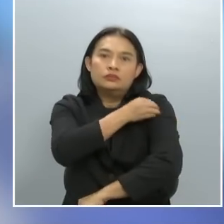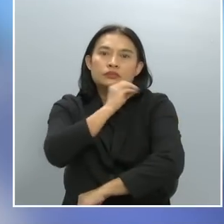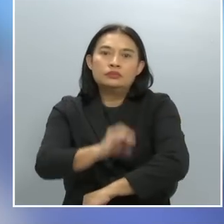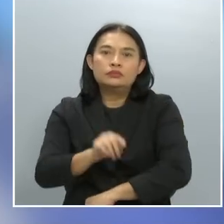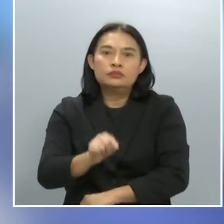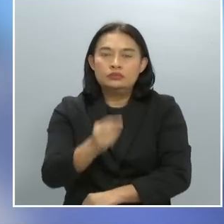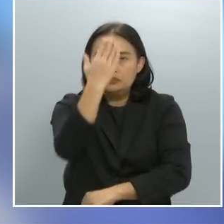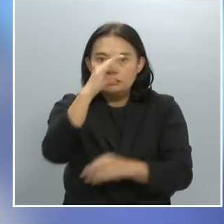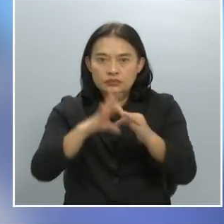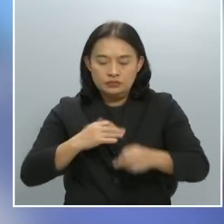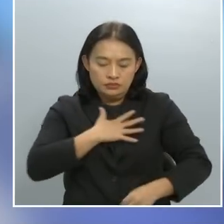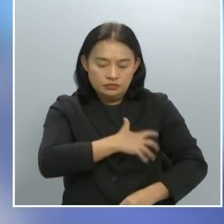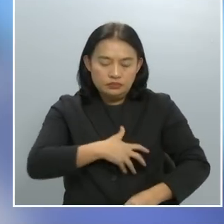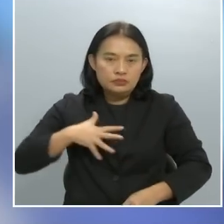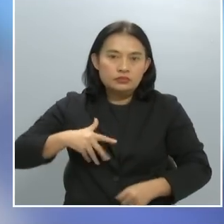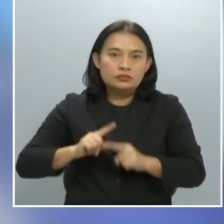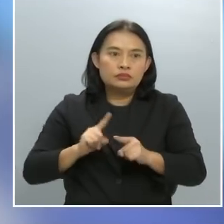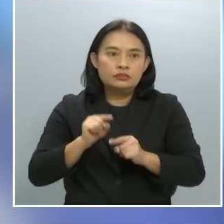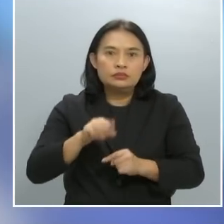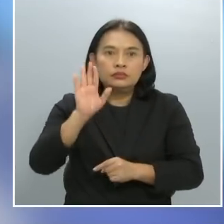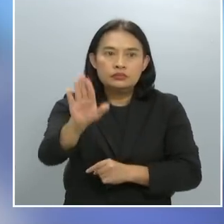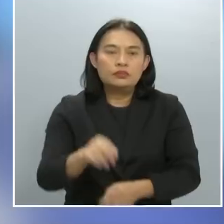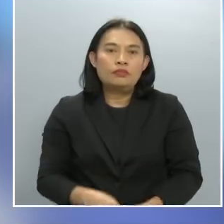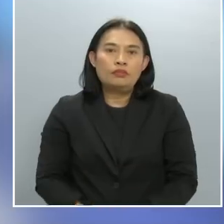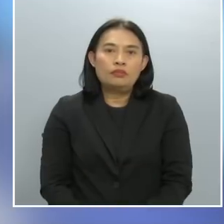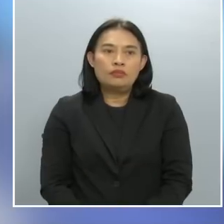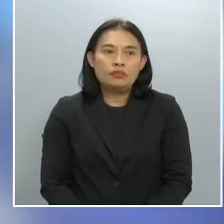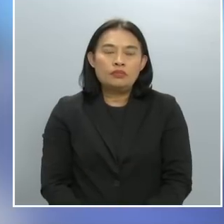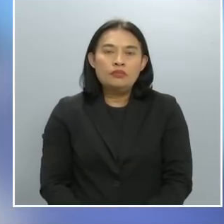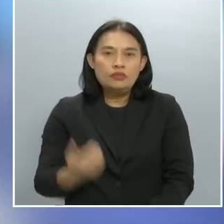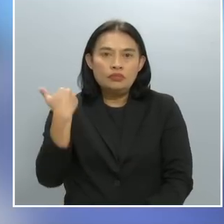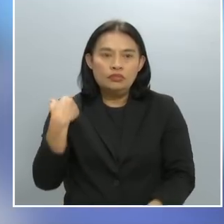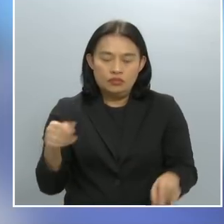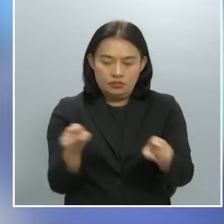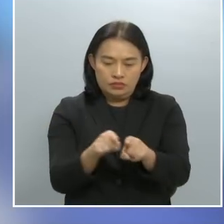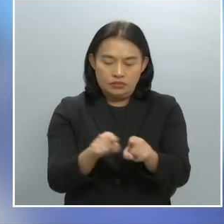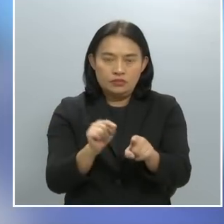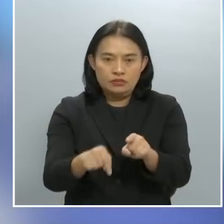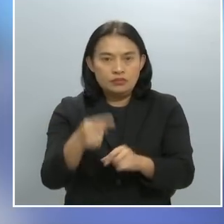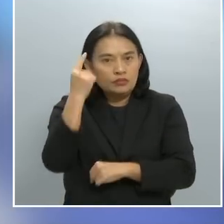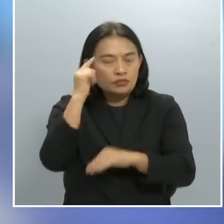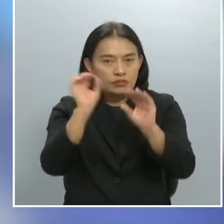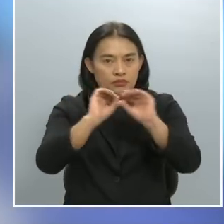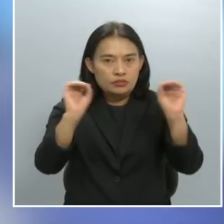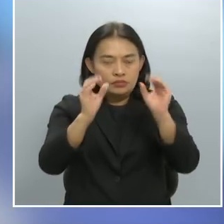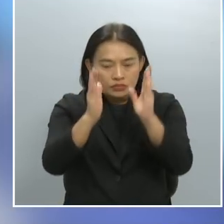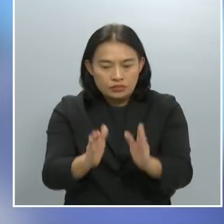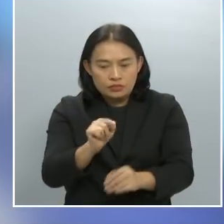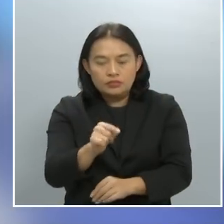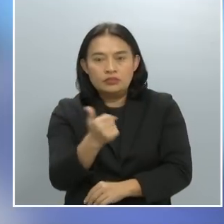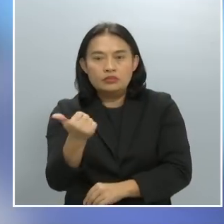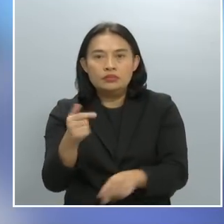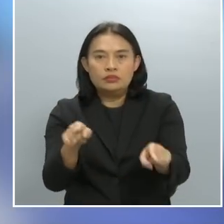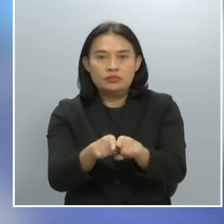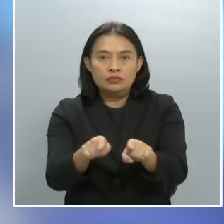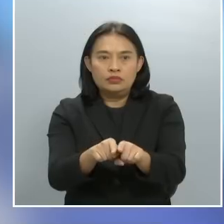การณ์ที่ถูกลวนลาม ค่ะ นี่นะคะหนูเคยเจอมาเหมือนกันเลยค่ะแต่ไม่คิดว่าจะมีคนอื่นโดนเยอะขนาดนี